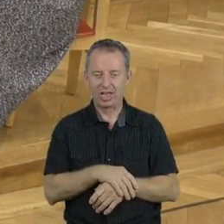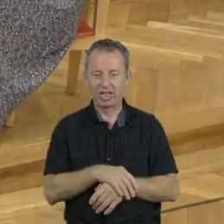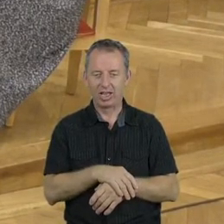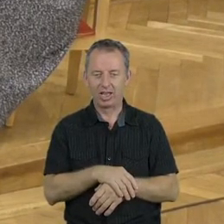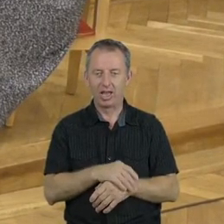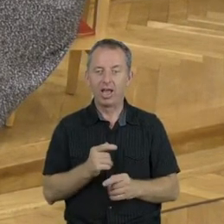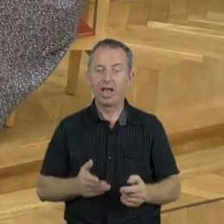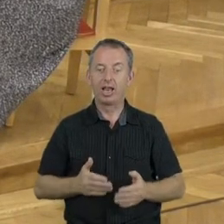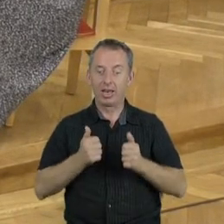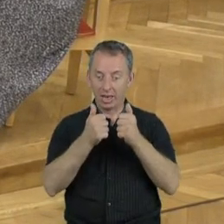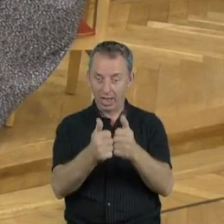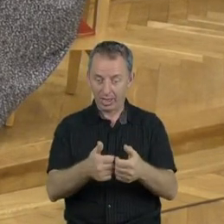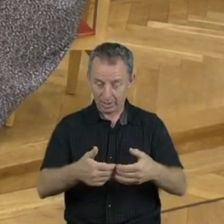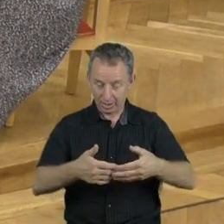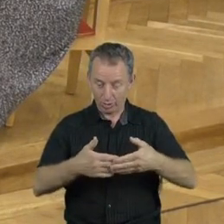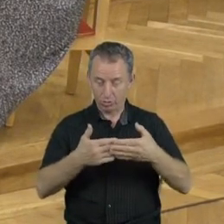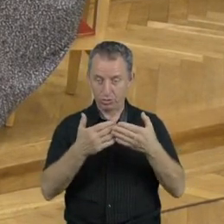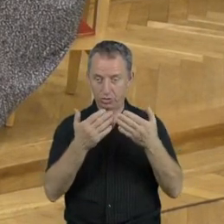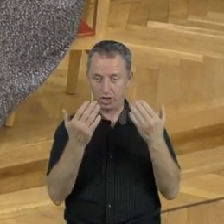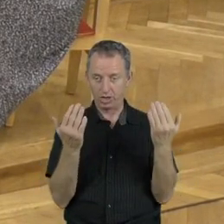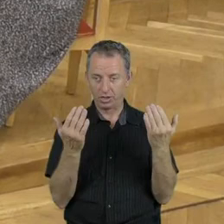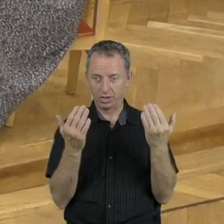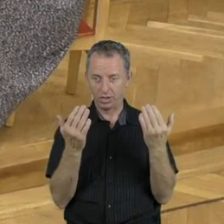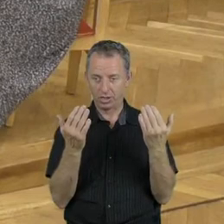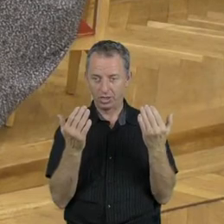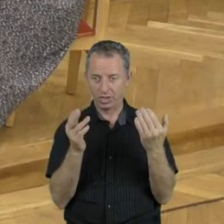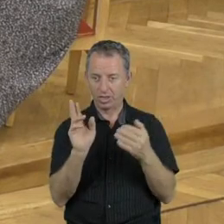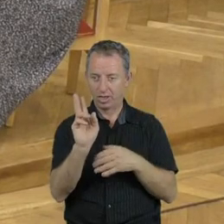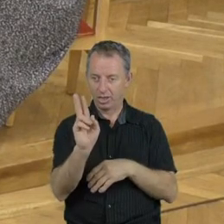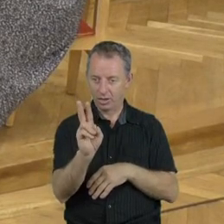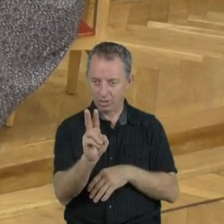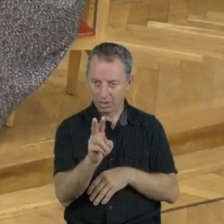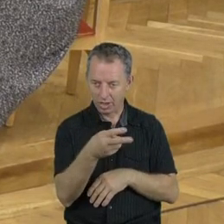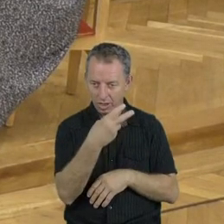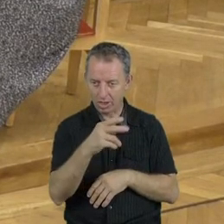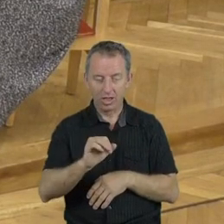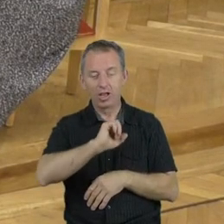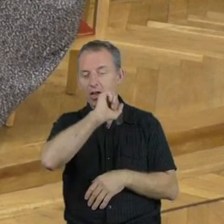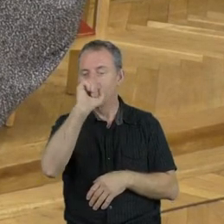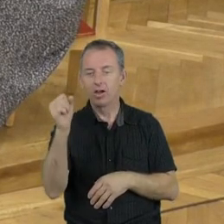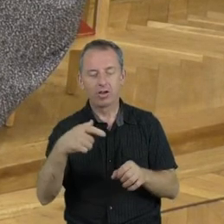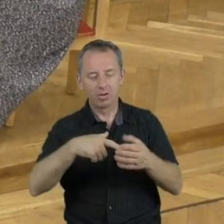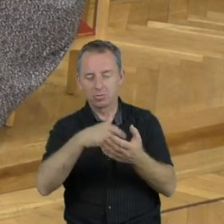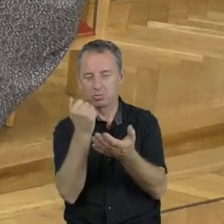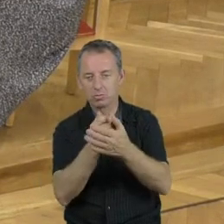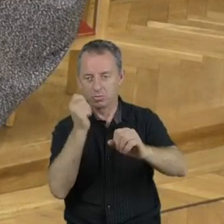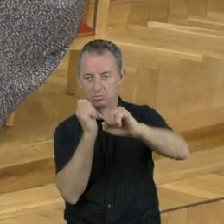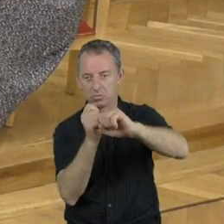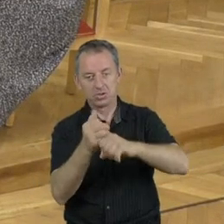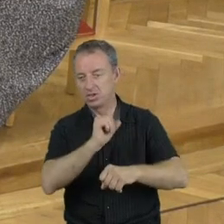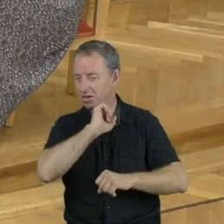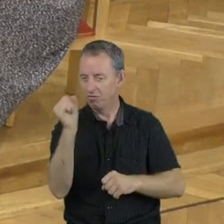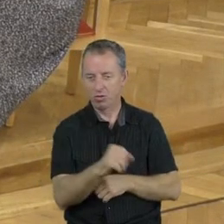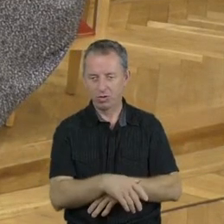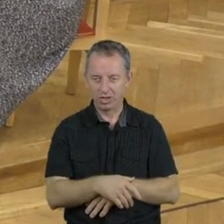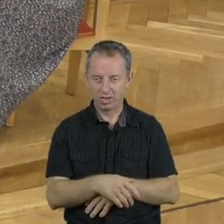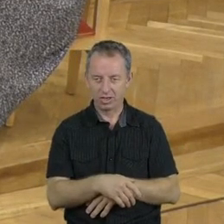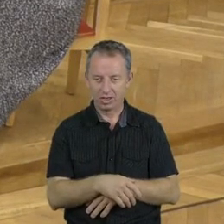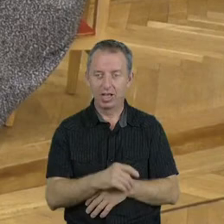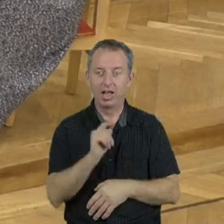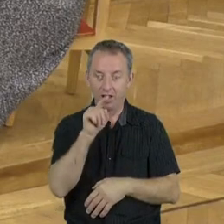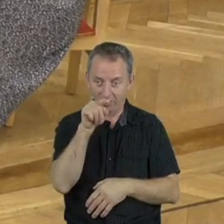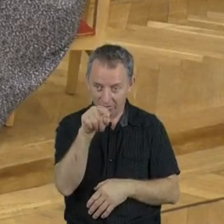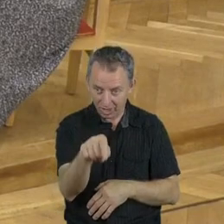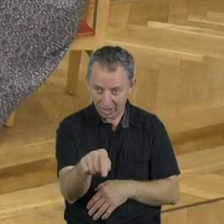nastał w końcu taki dzień, kiedy nie przybił ani jednego gwoździa. I wtedy,